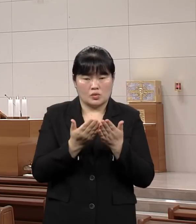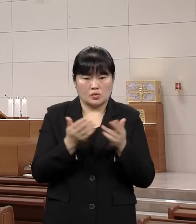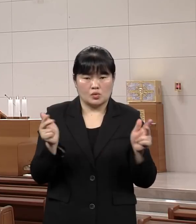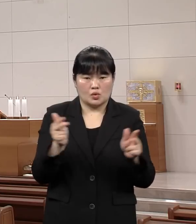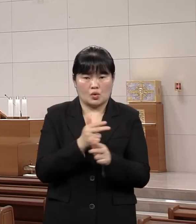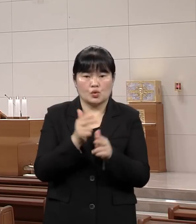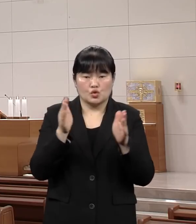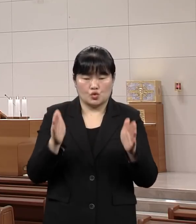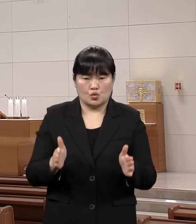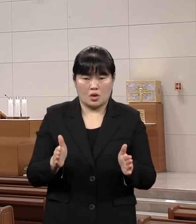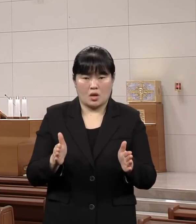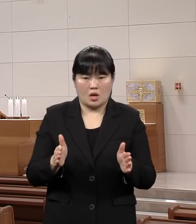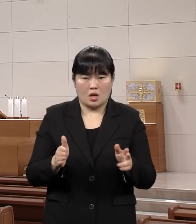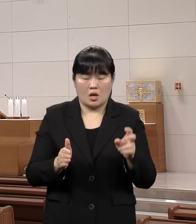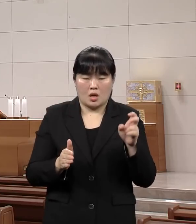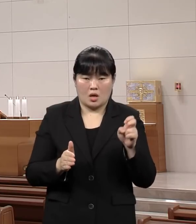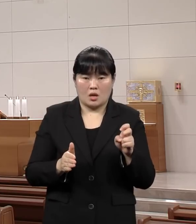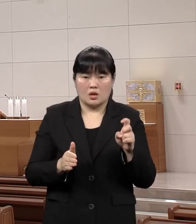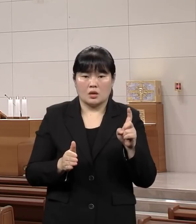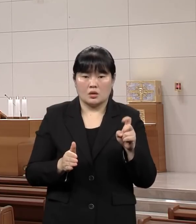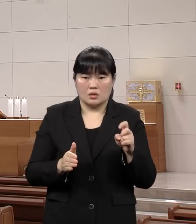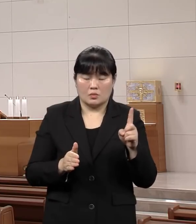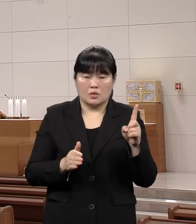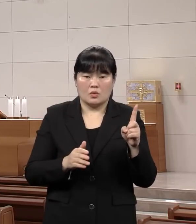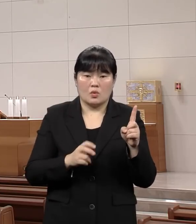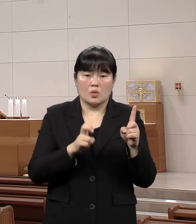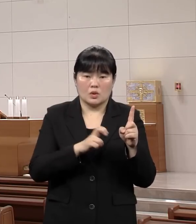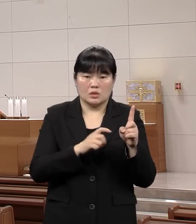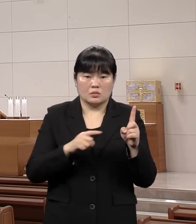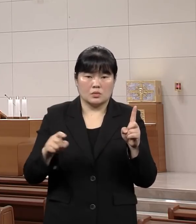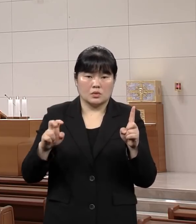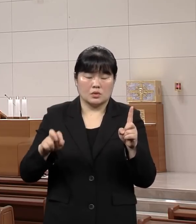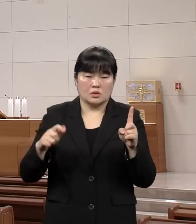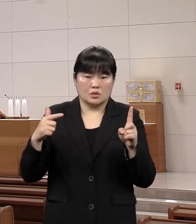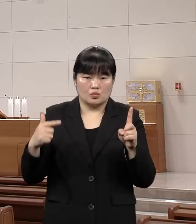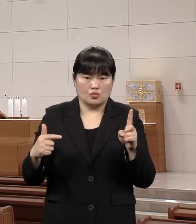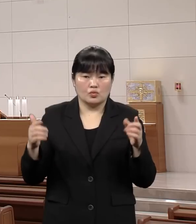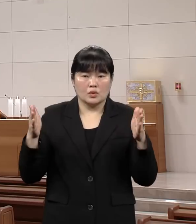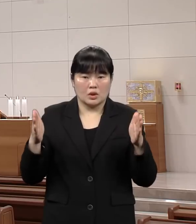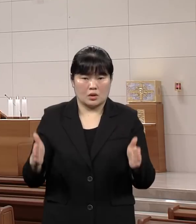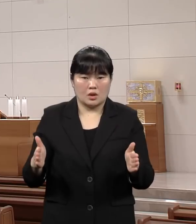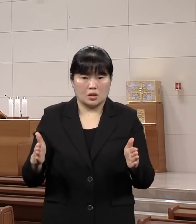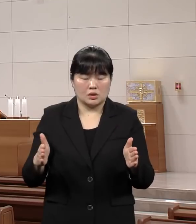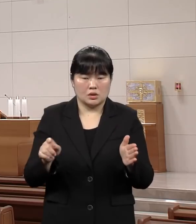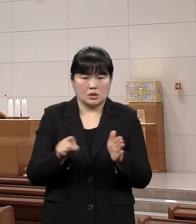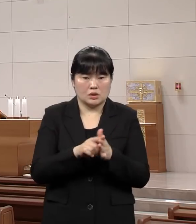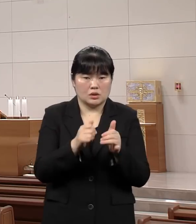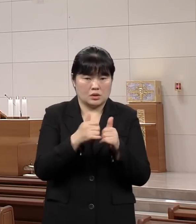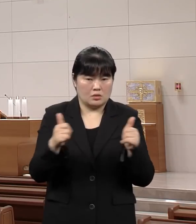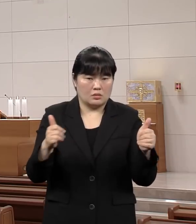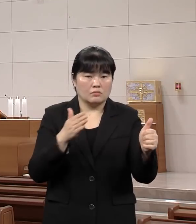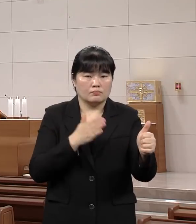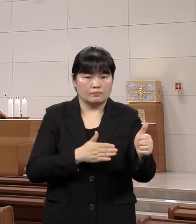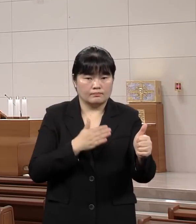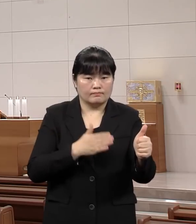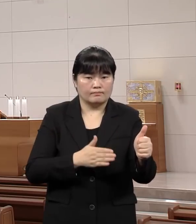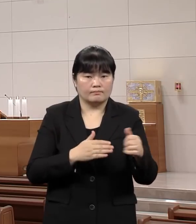시기의 마지막 주간을 성서주간으로 보내도록 권장한 것은 더욱 특별하다고 하겠습니다